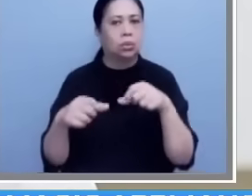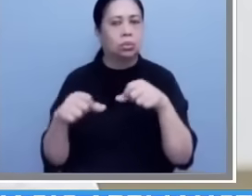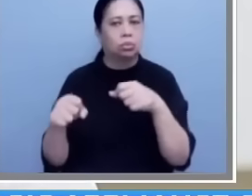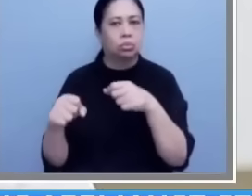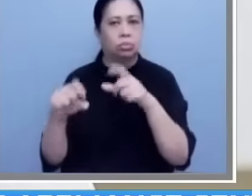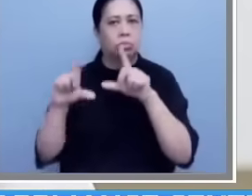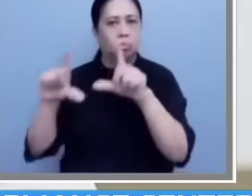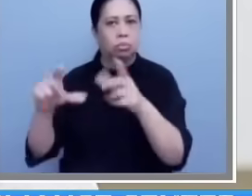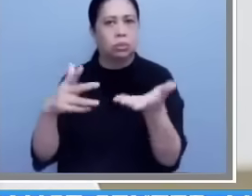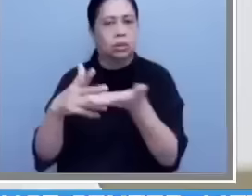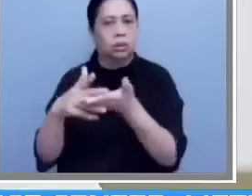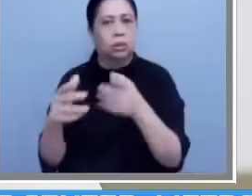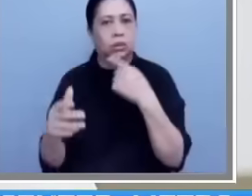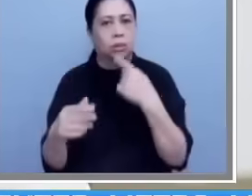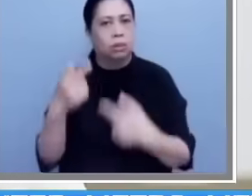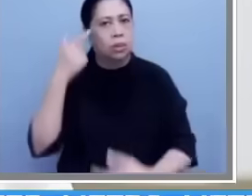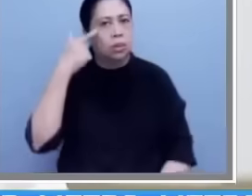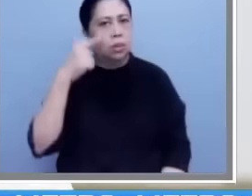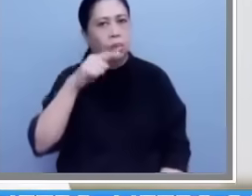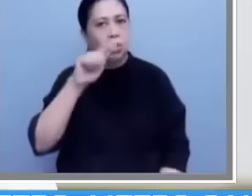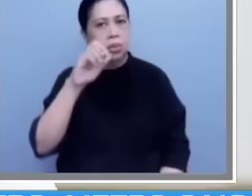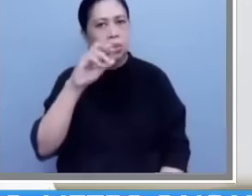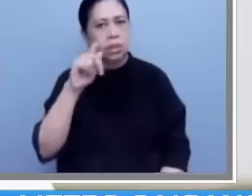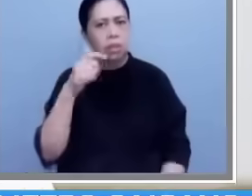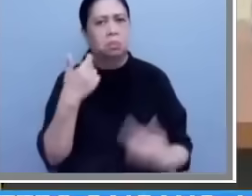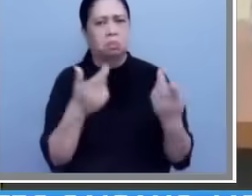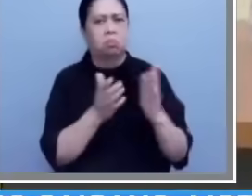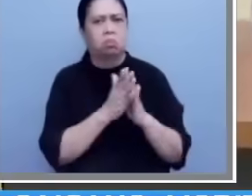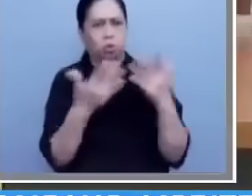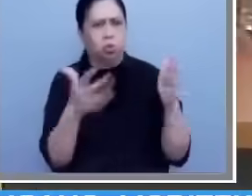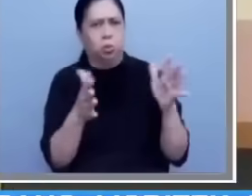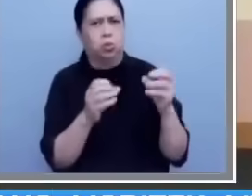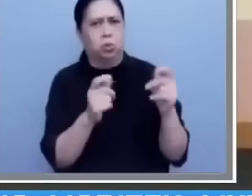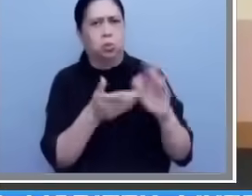na iginit ni Gonzalez na nagkaayos na sila ng siklista.